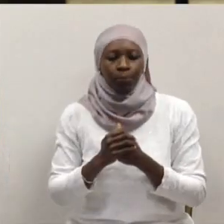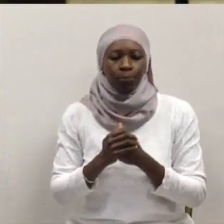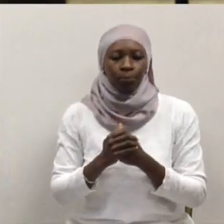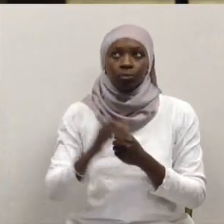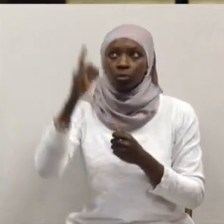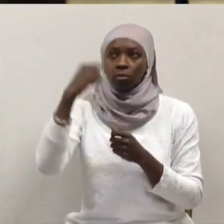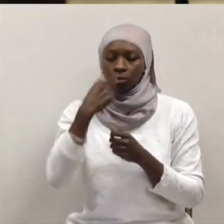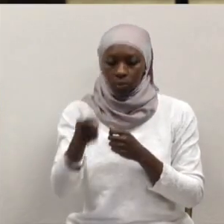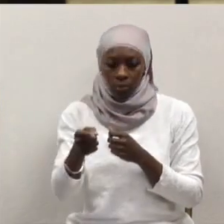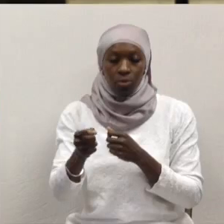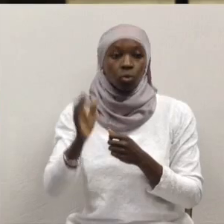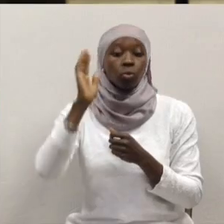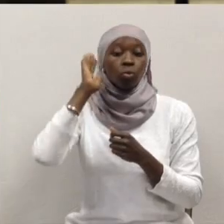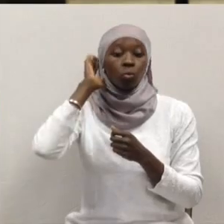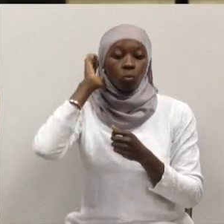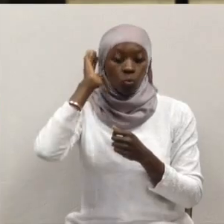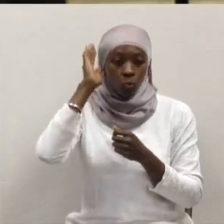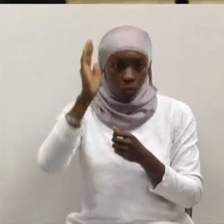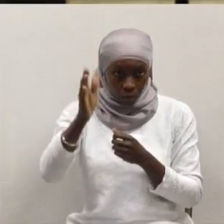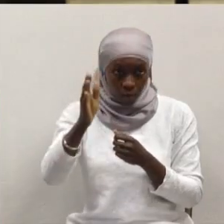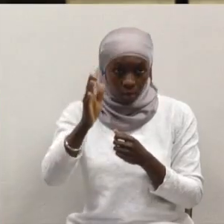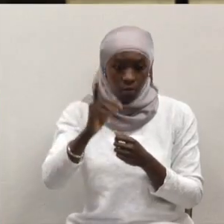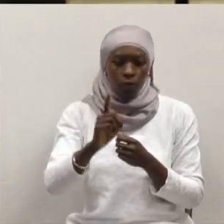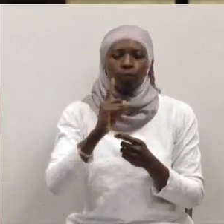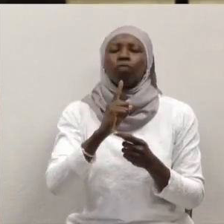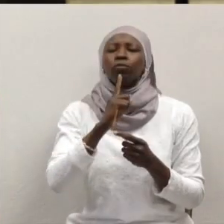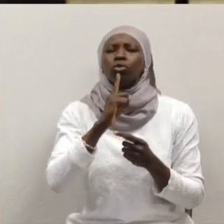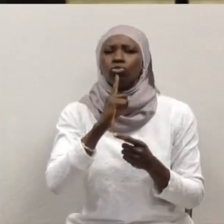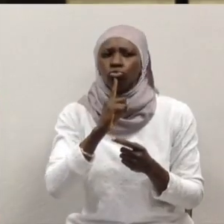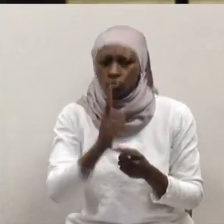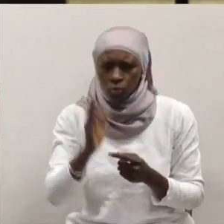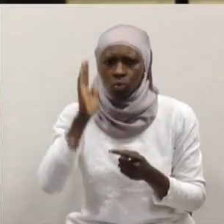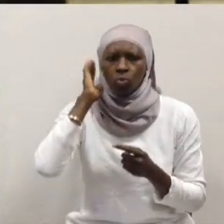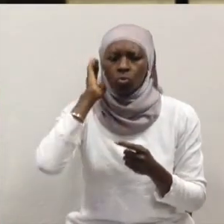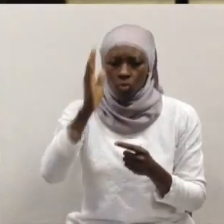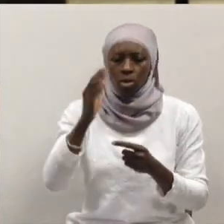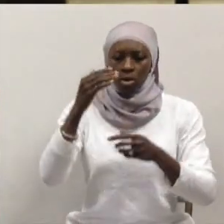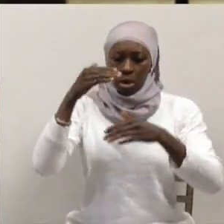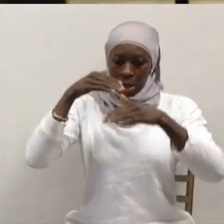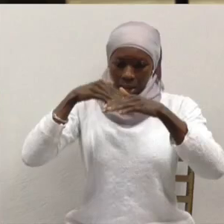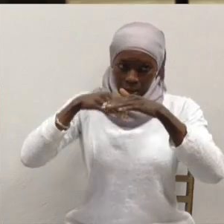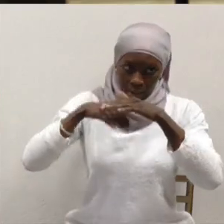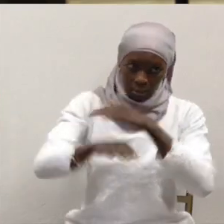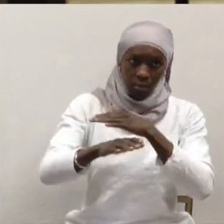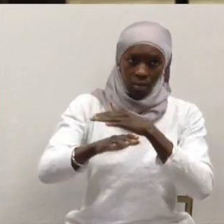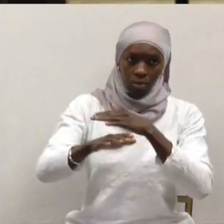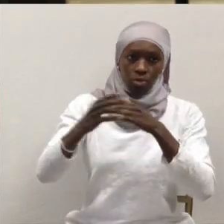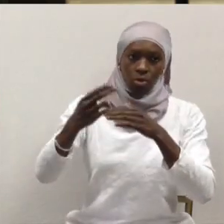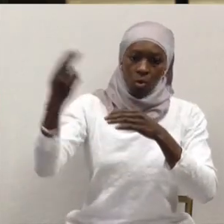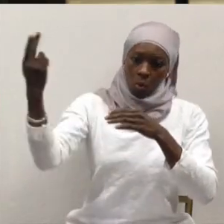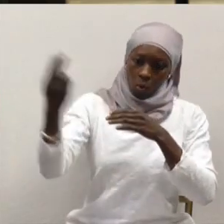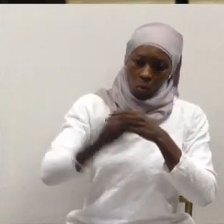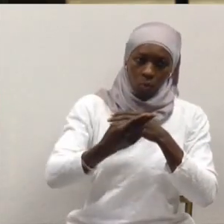آمِنِينَ. You will most certainly enter the Holy Mosque in Mecca safe and secure. آمِنِين.